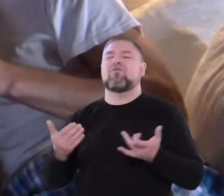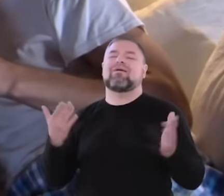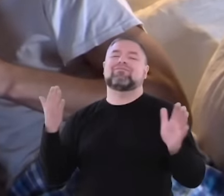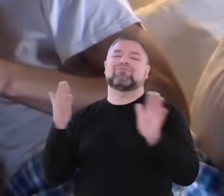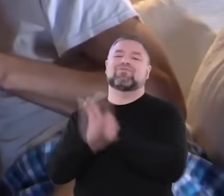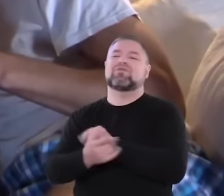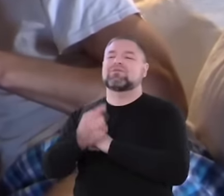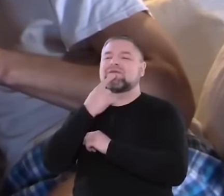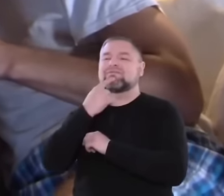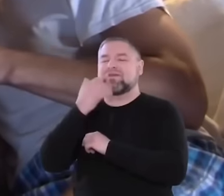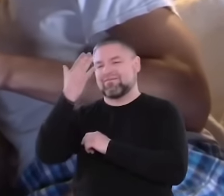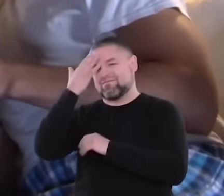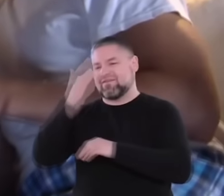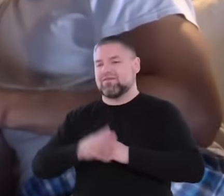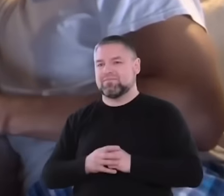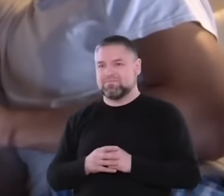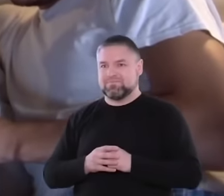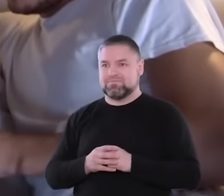uwielbiam.